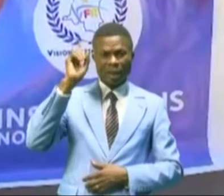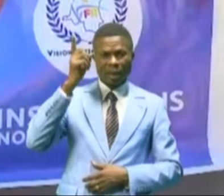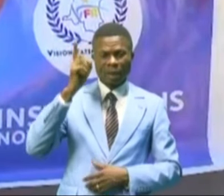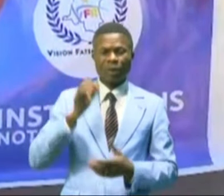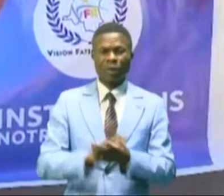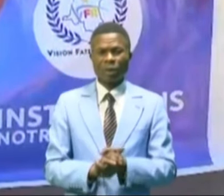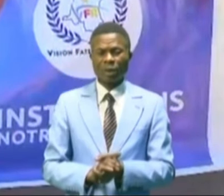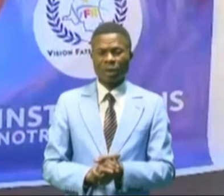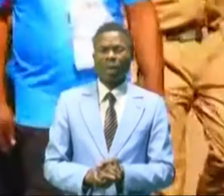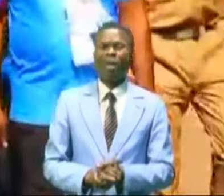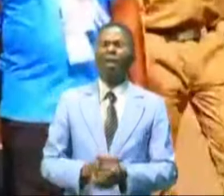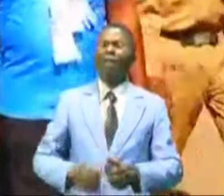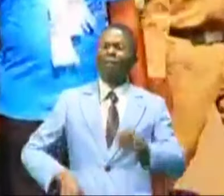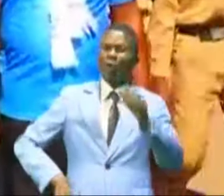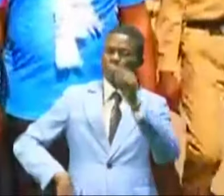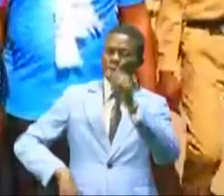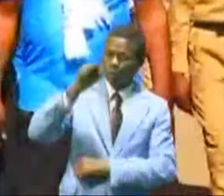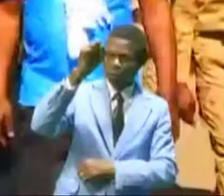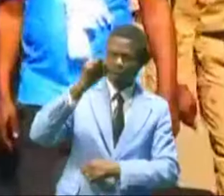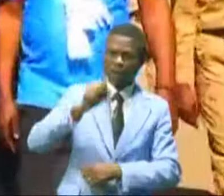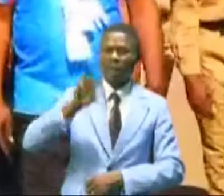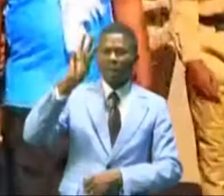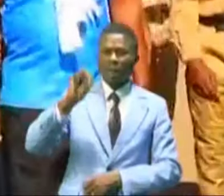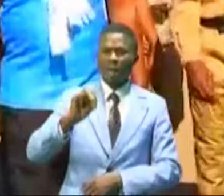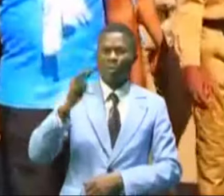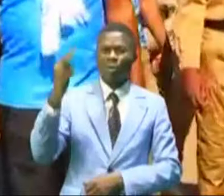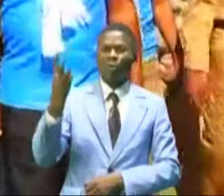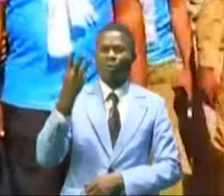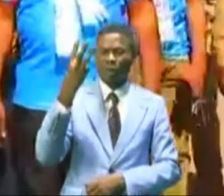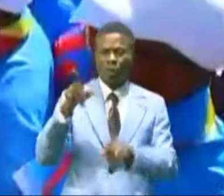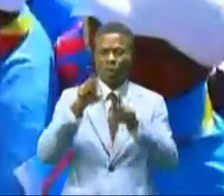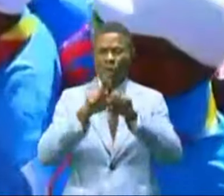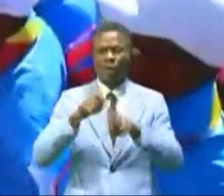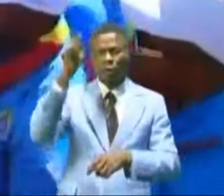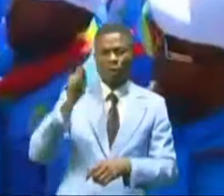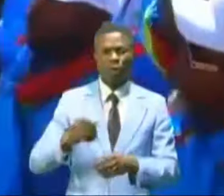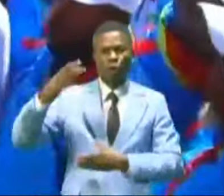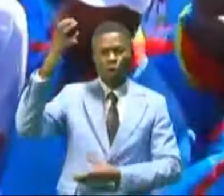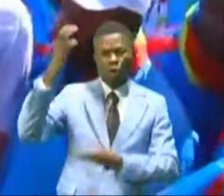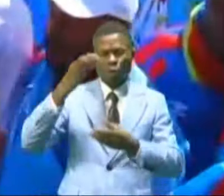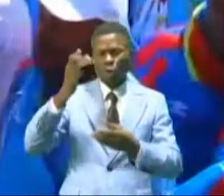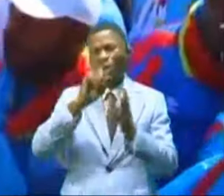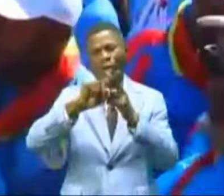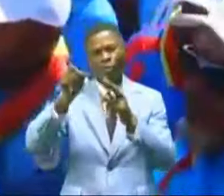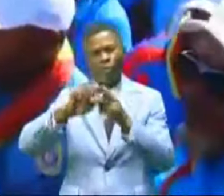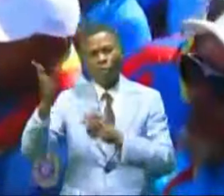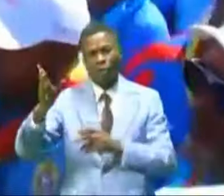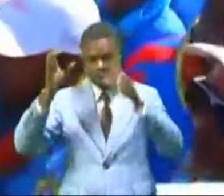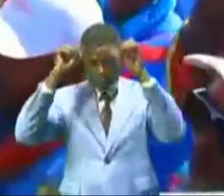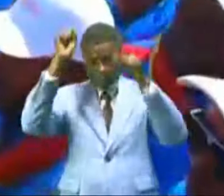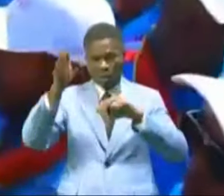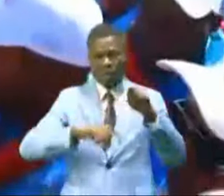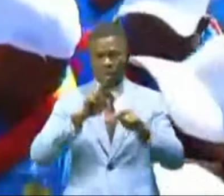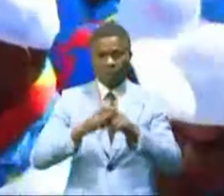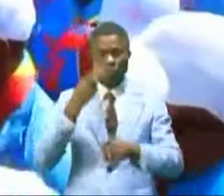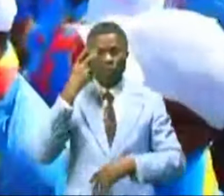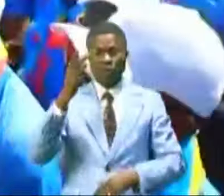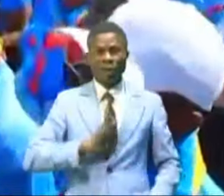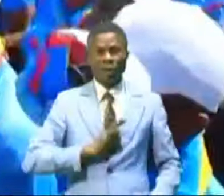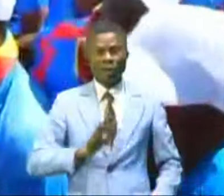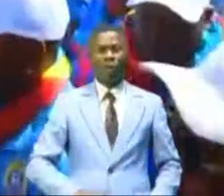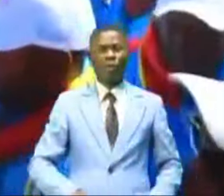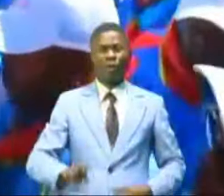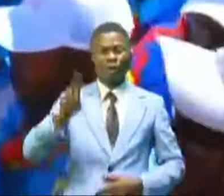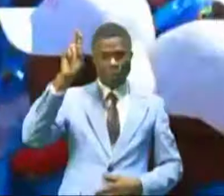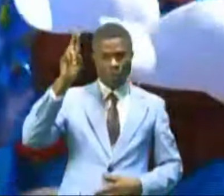ses supplétifs du M23, les moments étaient propices pour Kalimbui, président national de la vision Fatih Rénové,